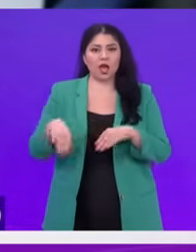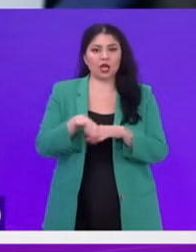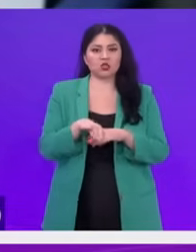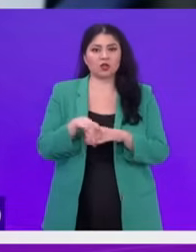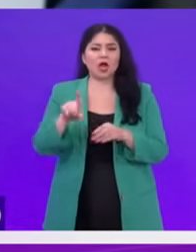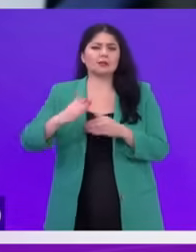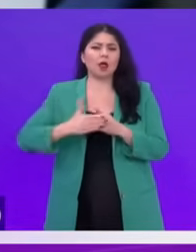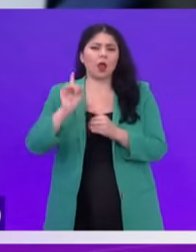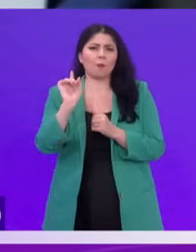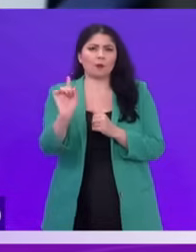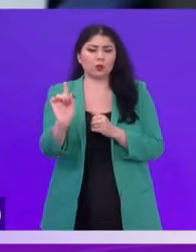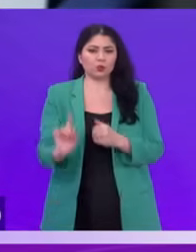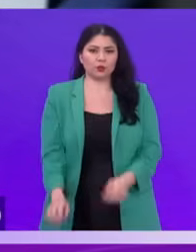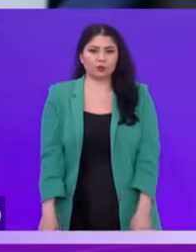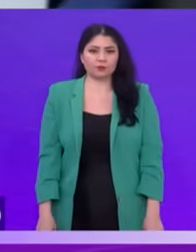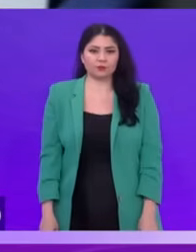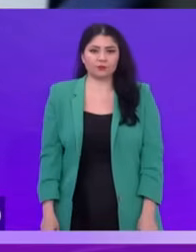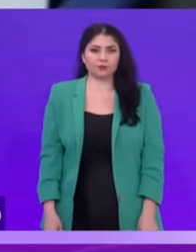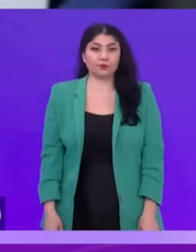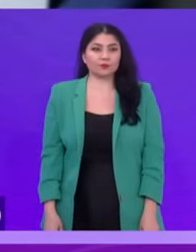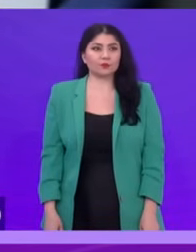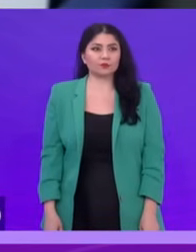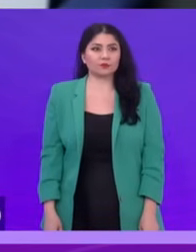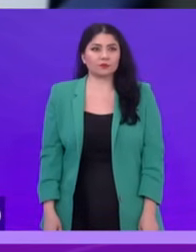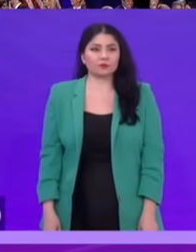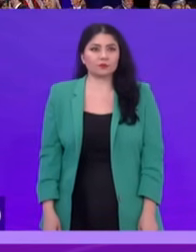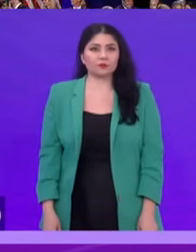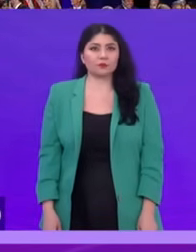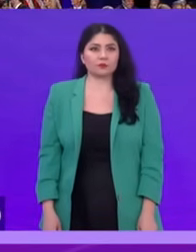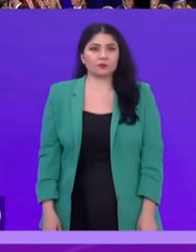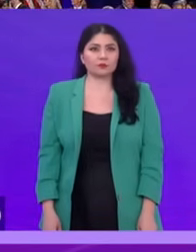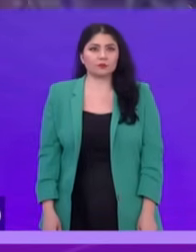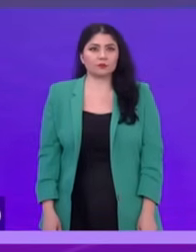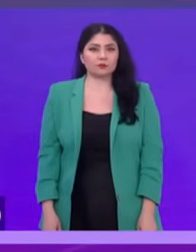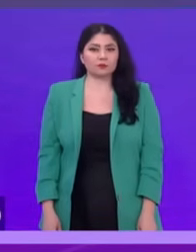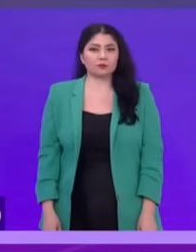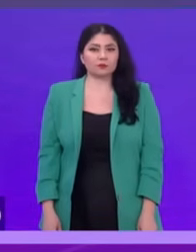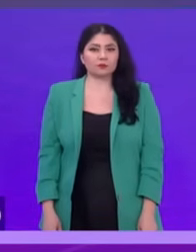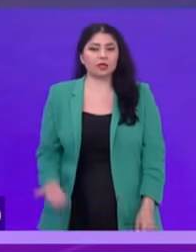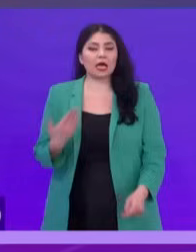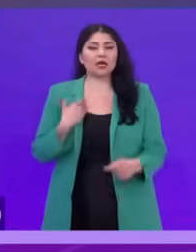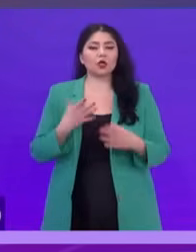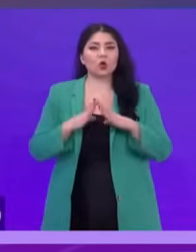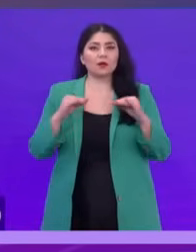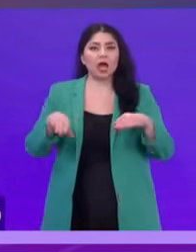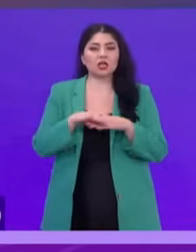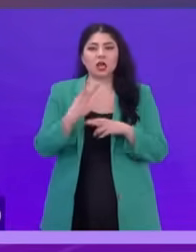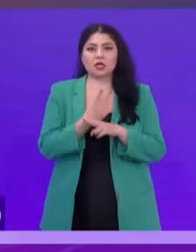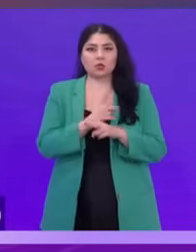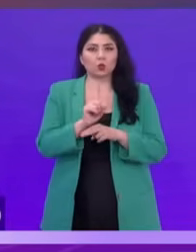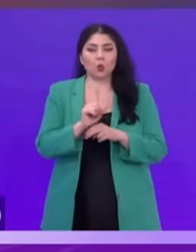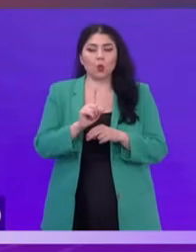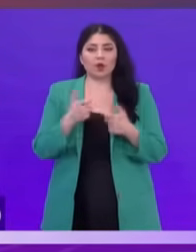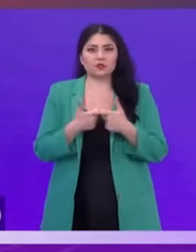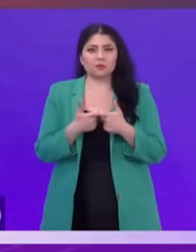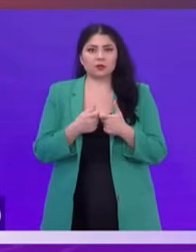fidel. Asta o din independență ministere pe care în România angajații la stat de fapt nu o au, pentru noi